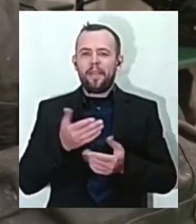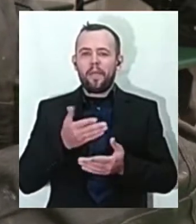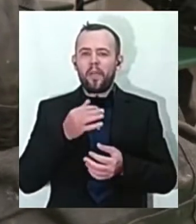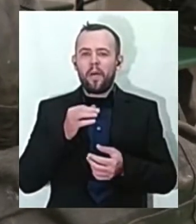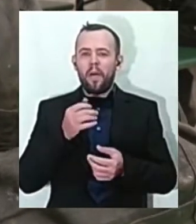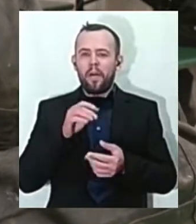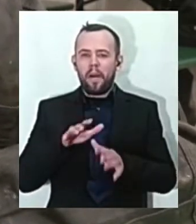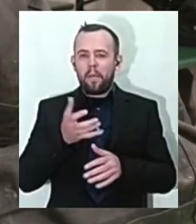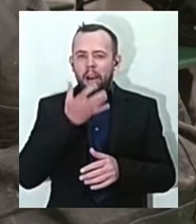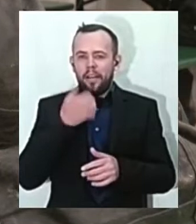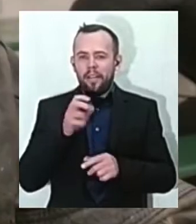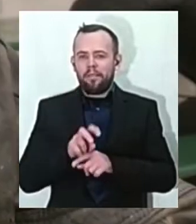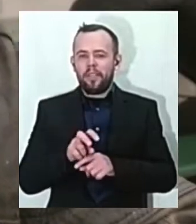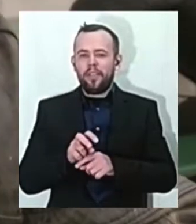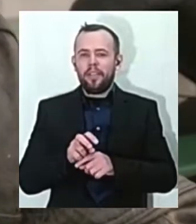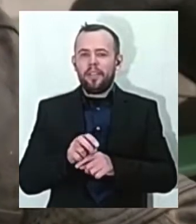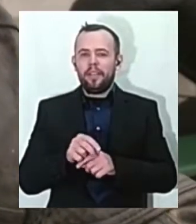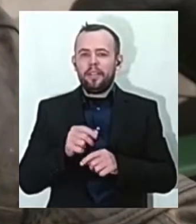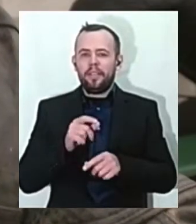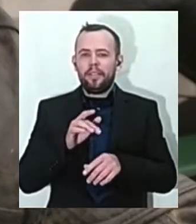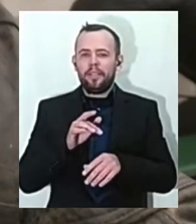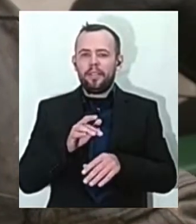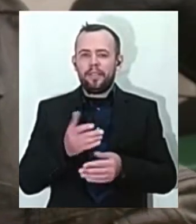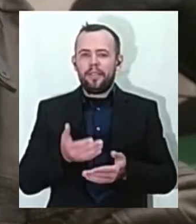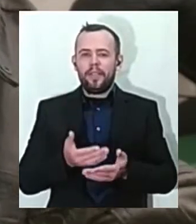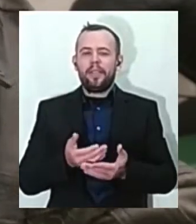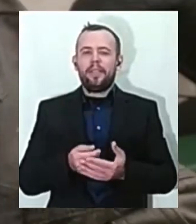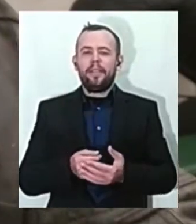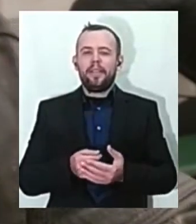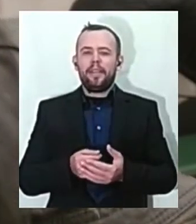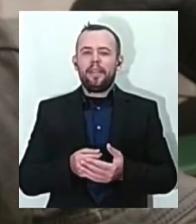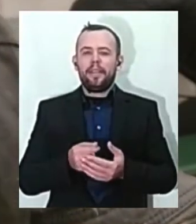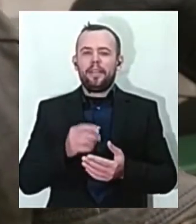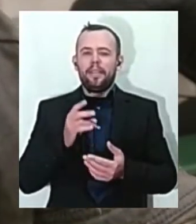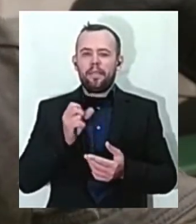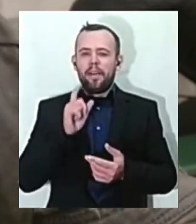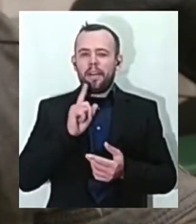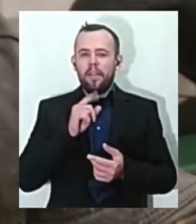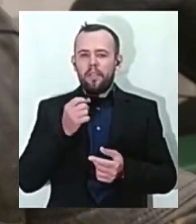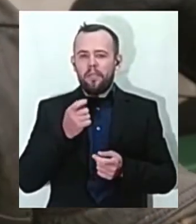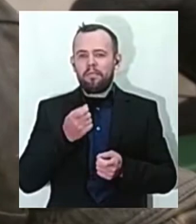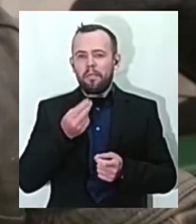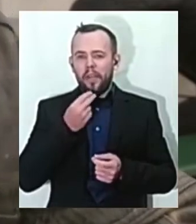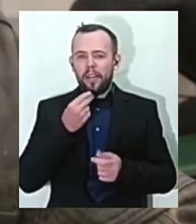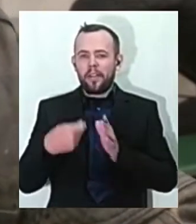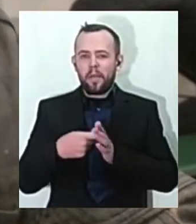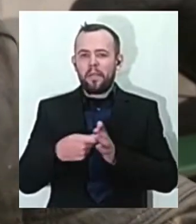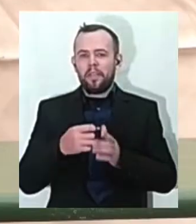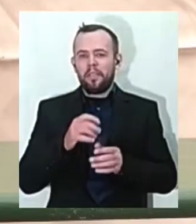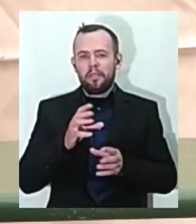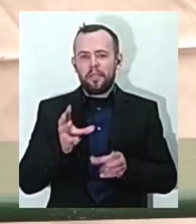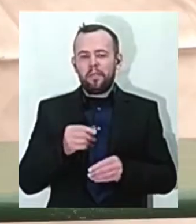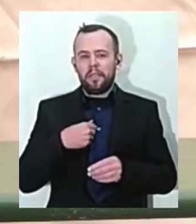Обігрілися. Пив чайку, обогрели, накормили, напоїли чайку, все як